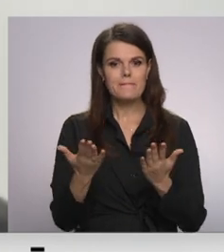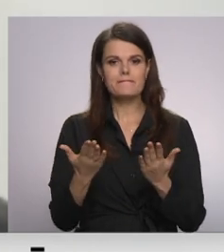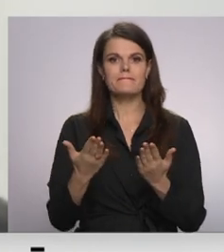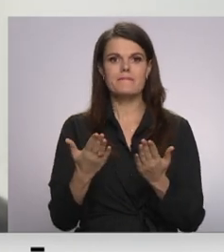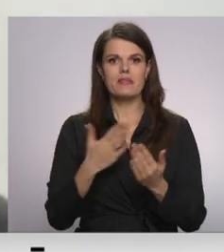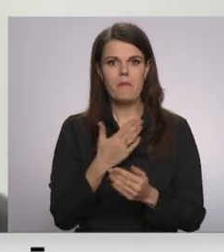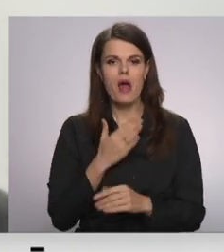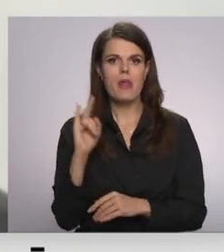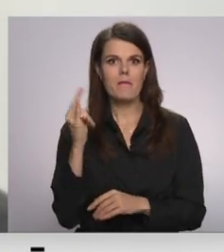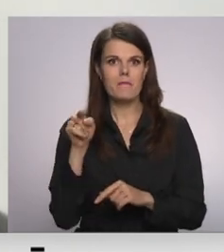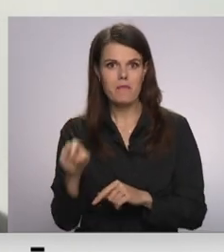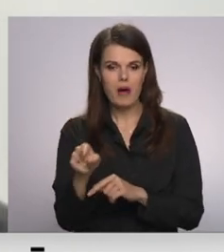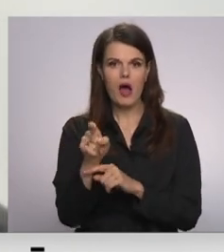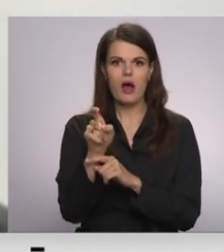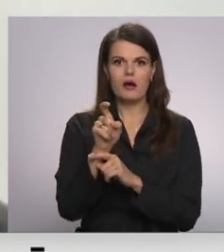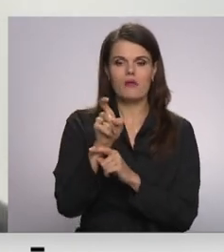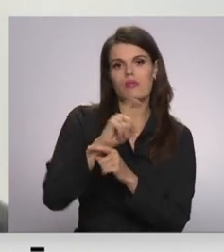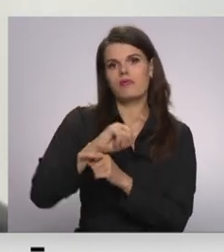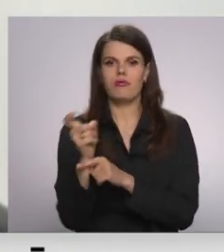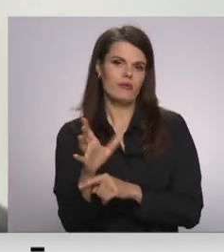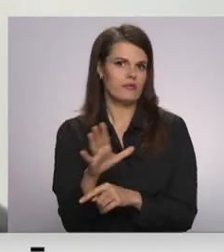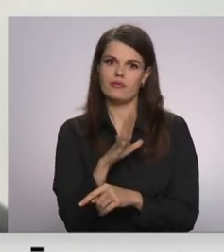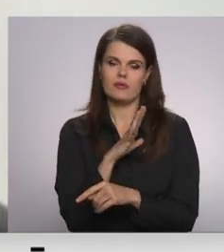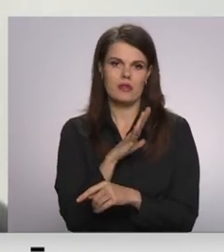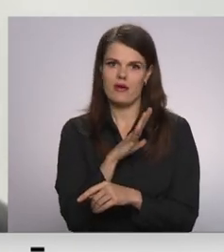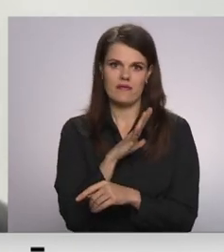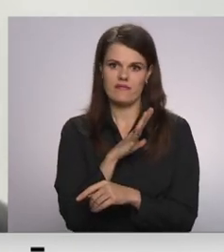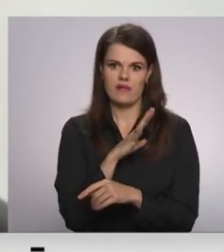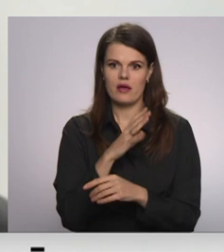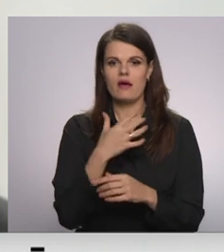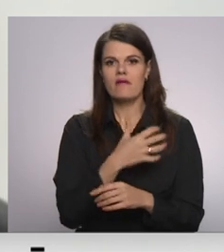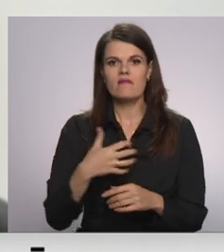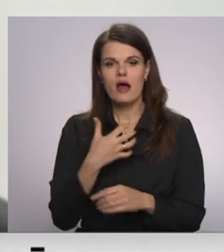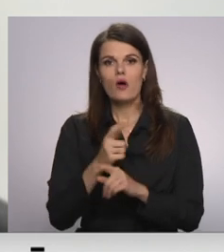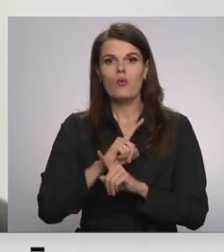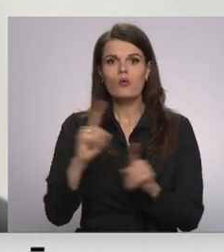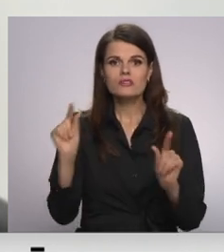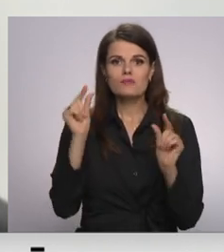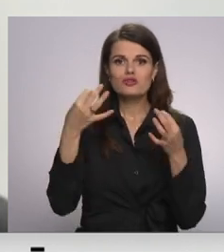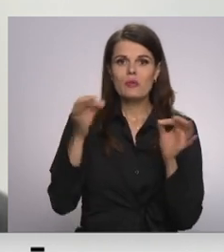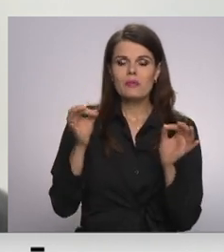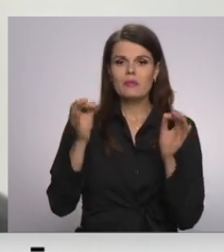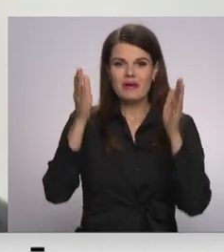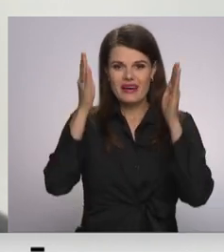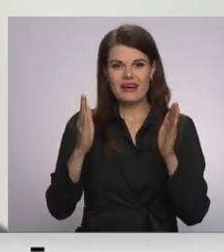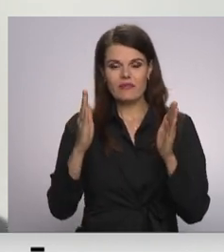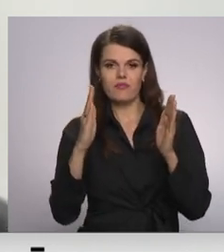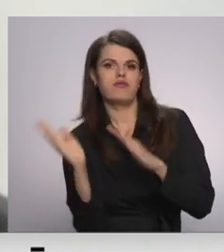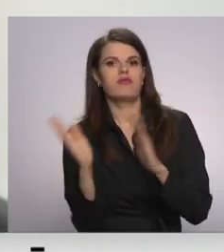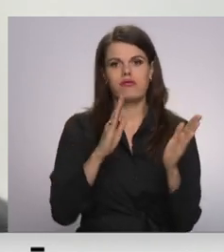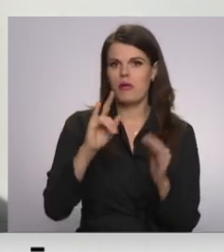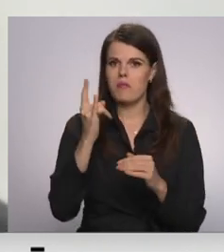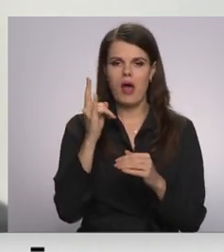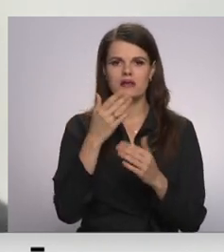bērns viņi izlieksies jebkurā pozā, kur būs brīvs. Jebkurā brīdī, kā būs kāda maza šķirbiņa, tā viņa